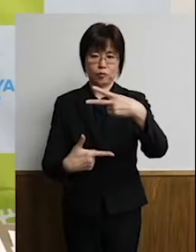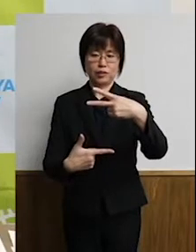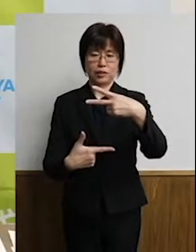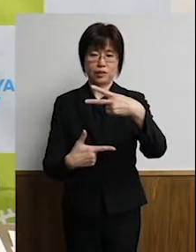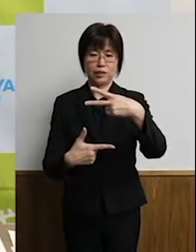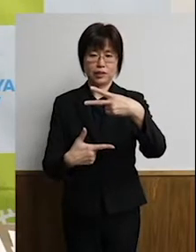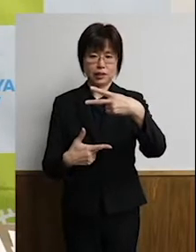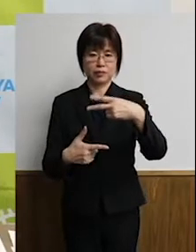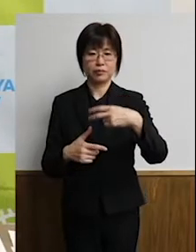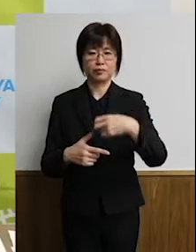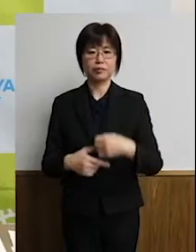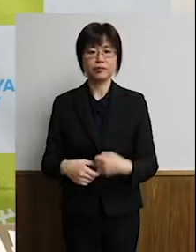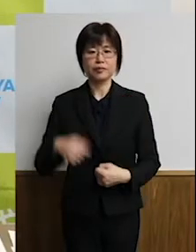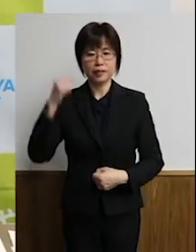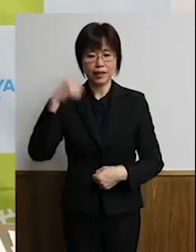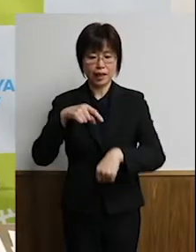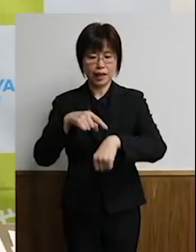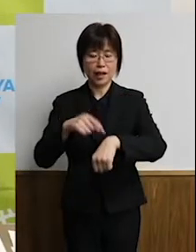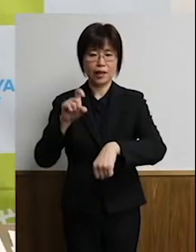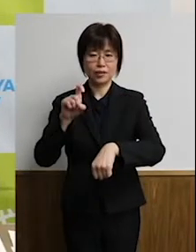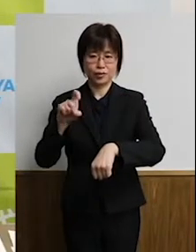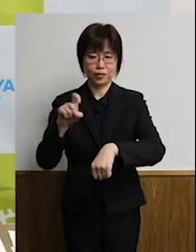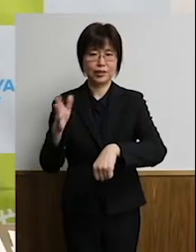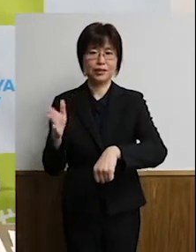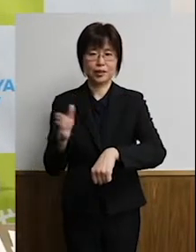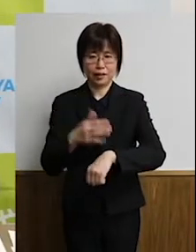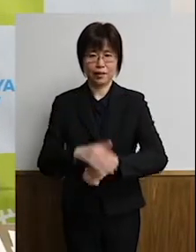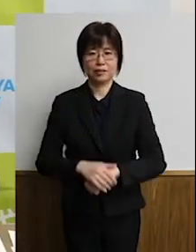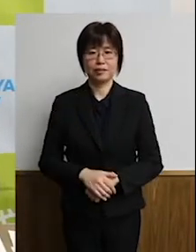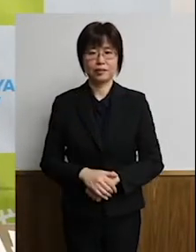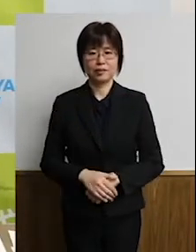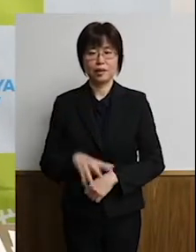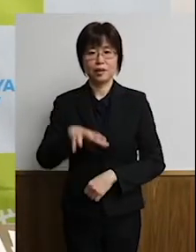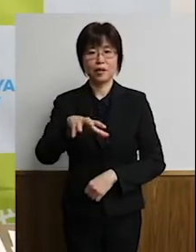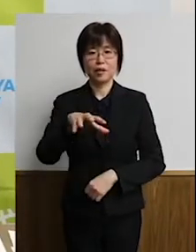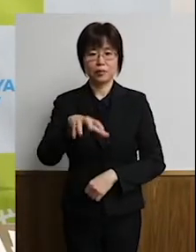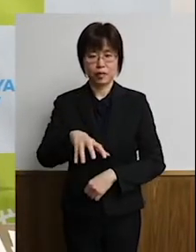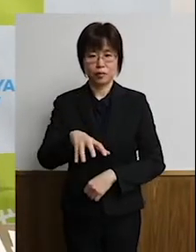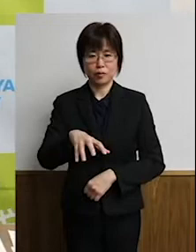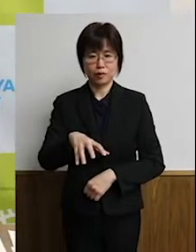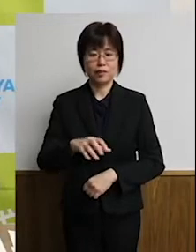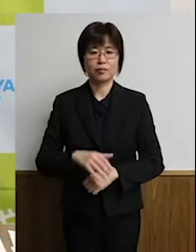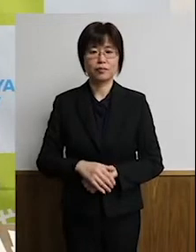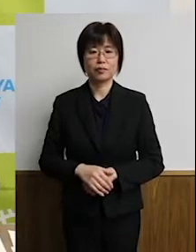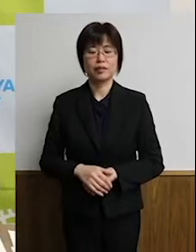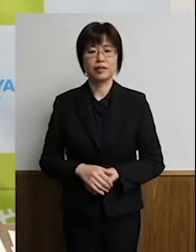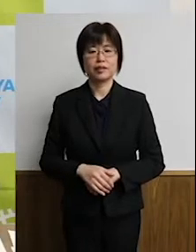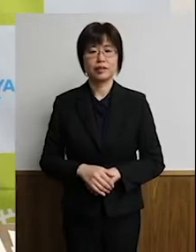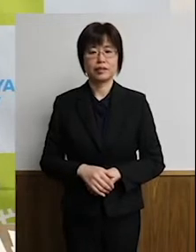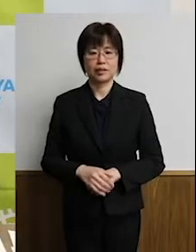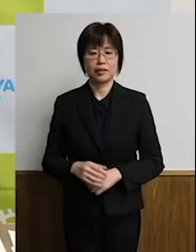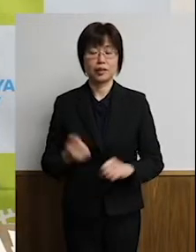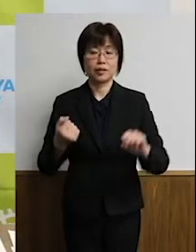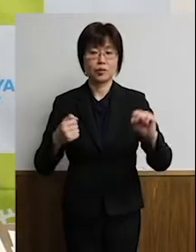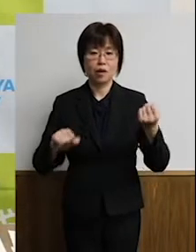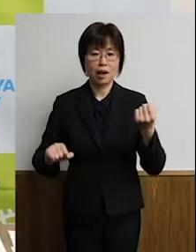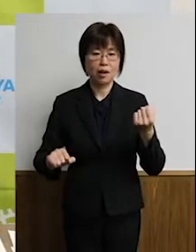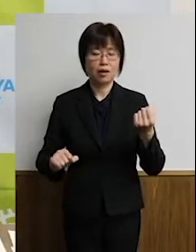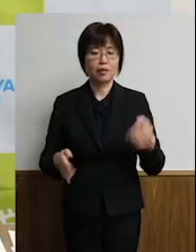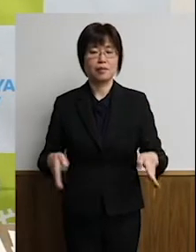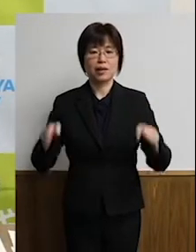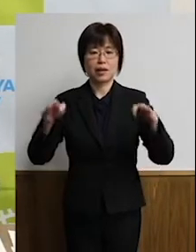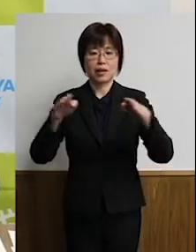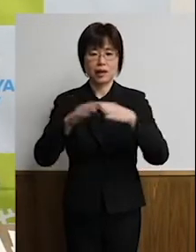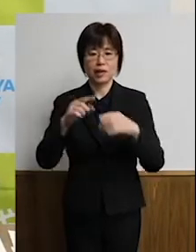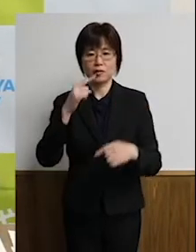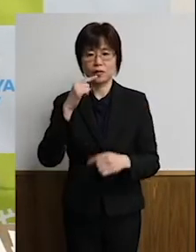16日火曜日の午前10時からとなります。会場は渋沢栄一青天を衝け大河ドラマ館入り口